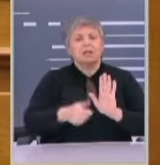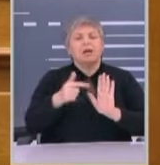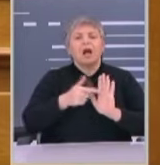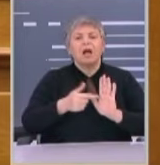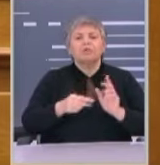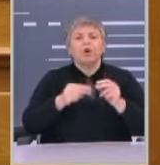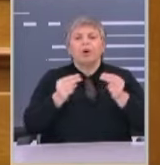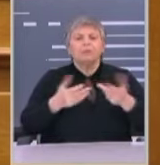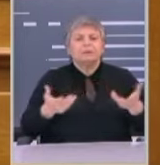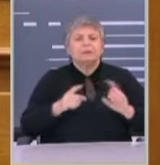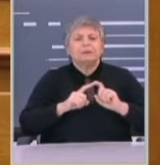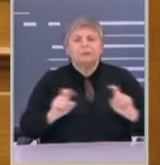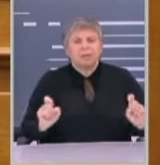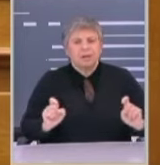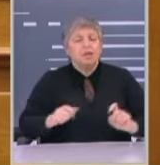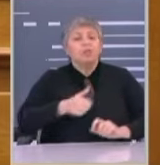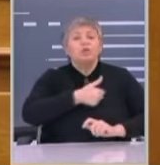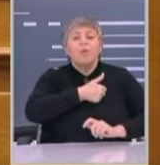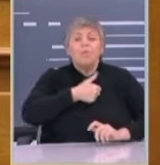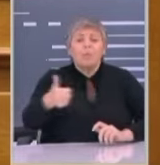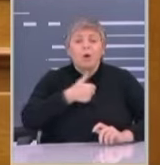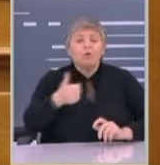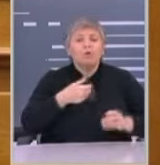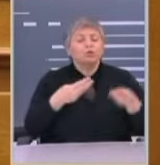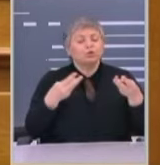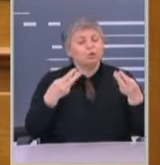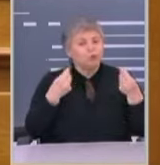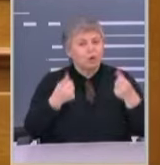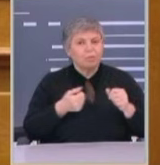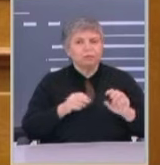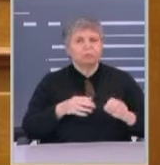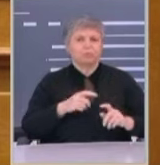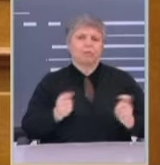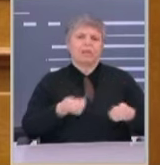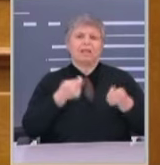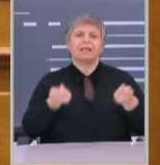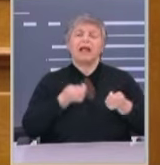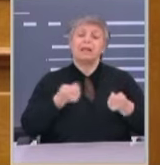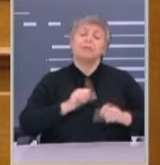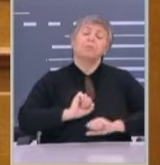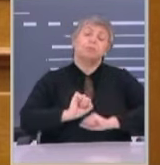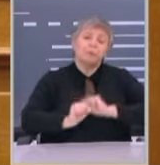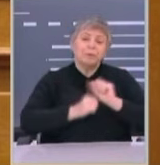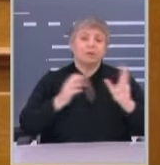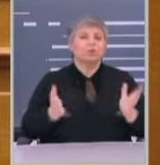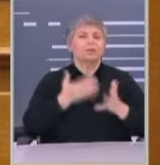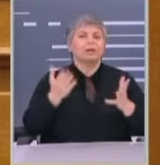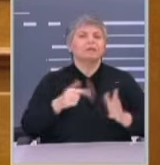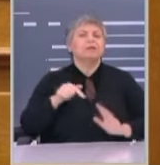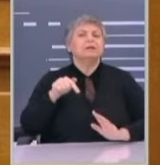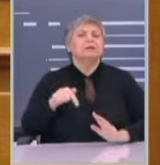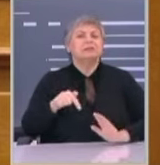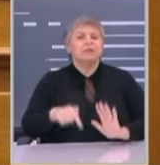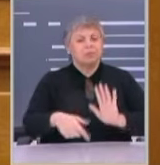μισή φράση. Το μόνο στρατήγημα το οποίο αποπειραθήκατε να κάνετε είναι ένα και το απλό. Αυτό